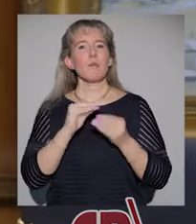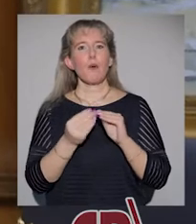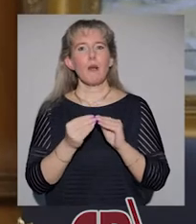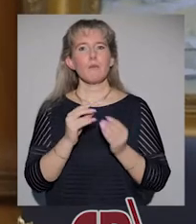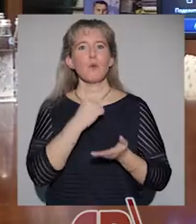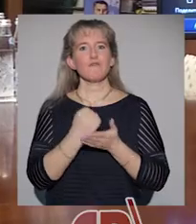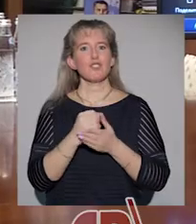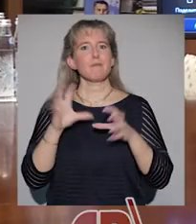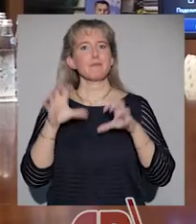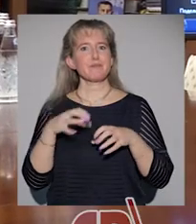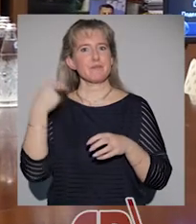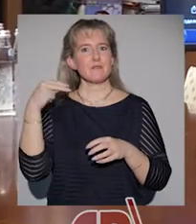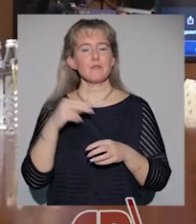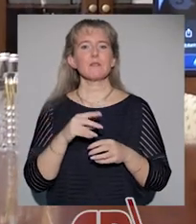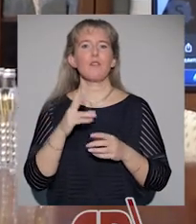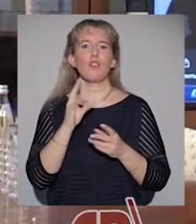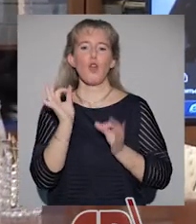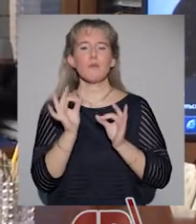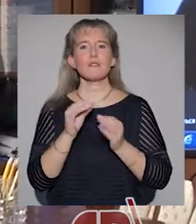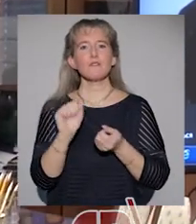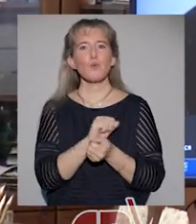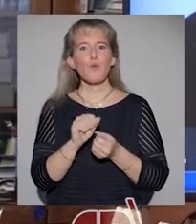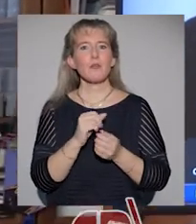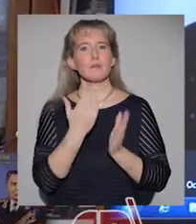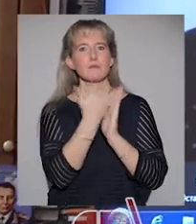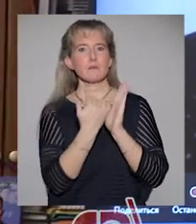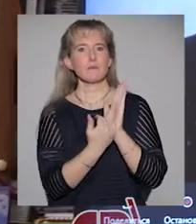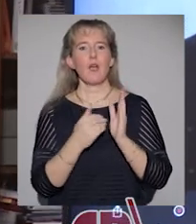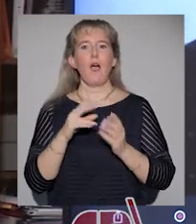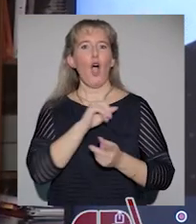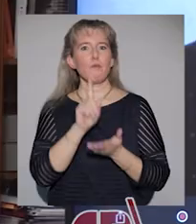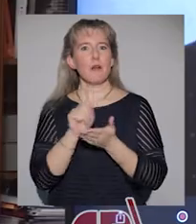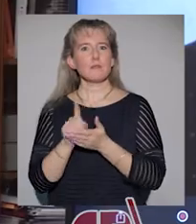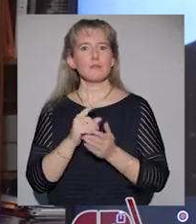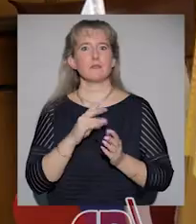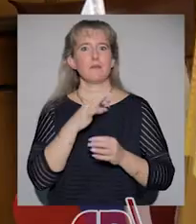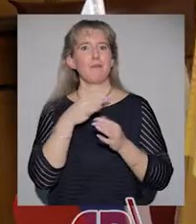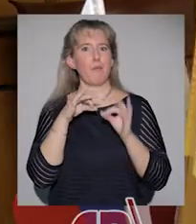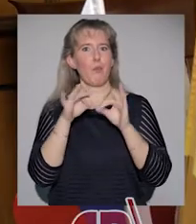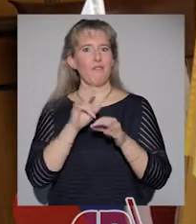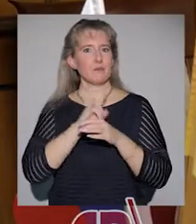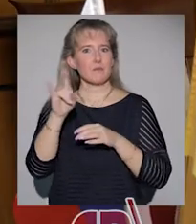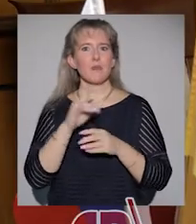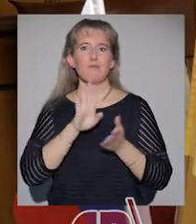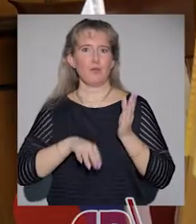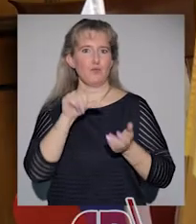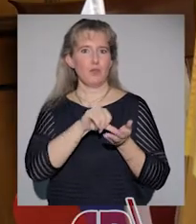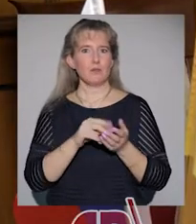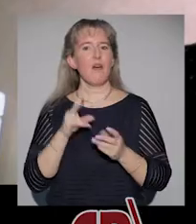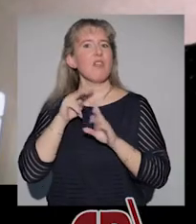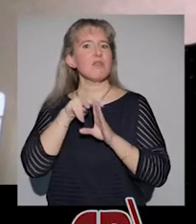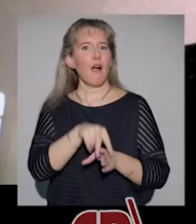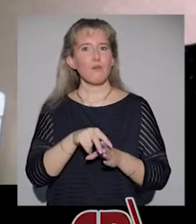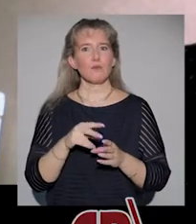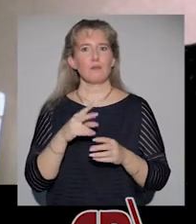проблема, утверждает президент профсоюза, в том, что нормативные документы, регламентирующие обязанности бортпроводников, создаются без их участия.